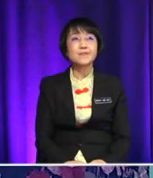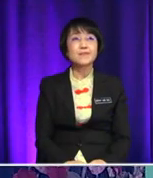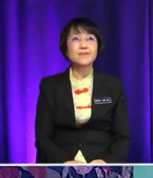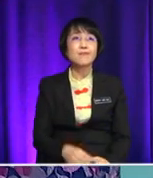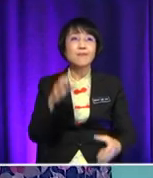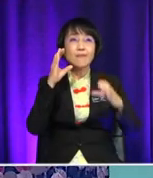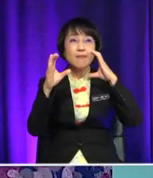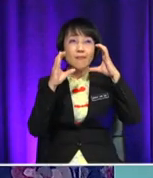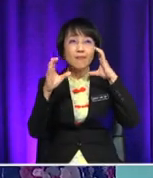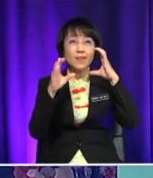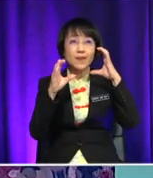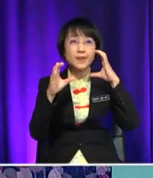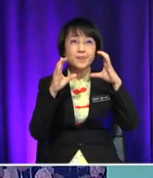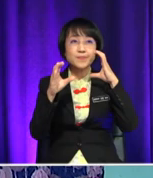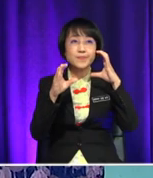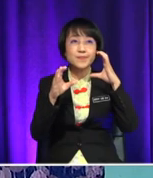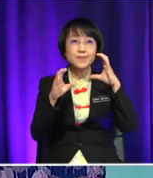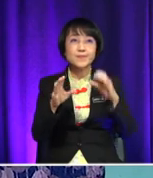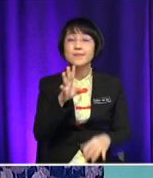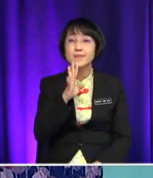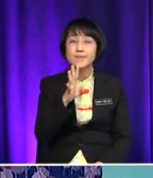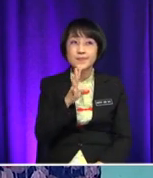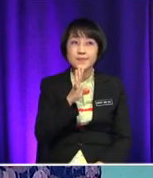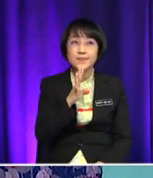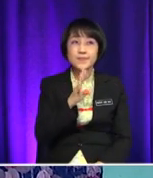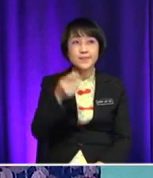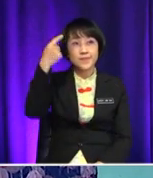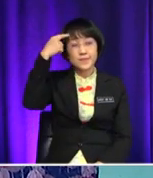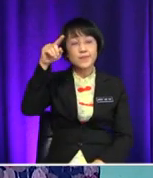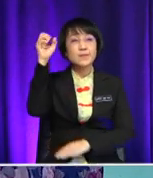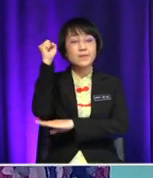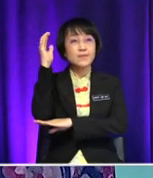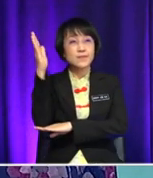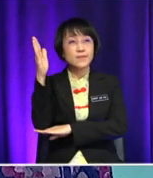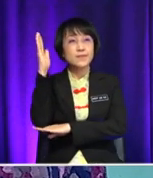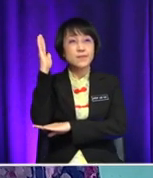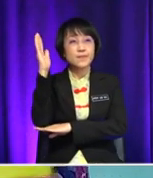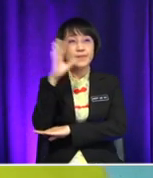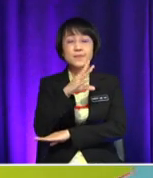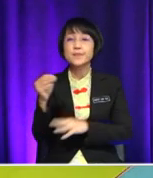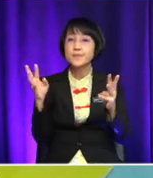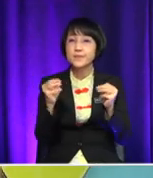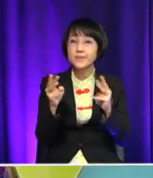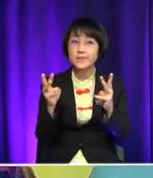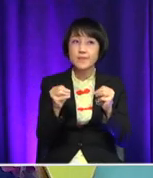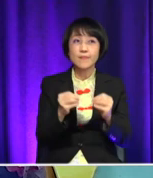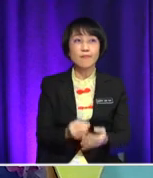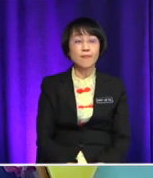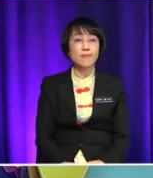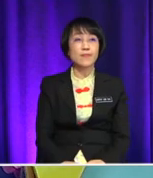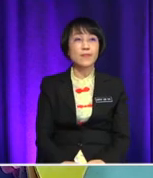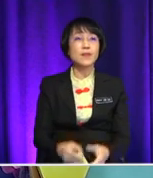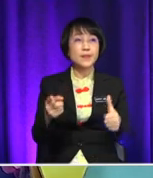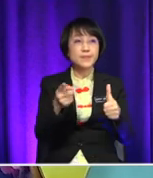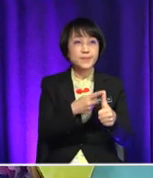pekarena tadi yang kita laksanakan untuk sharahan ceramah dan juga forem pertama sekali bila kita tidak